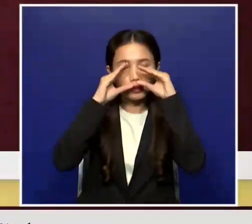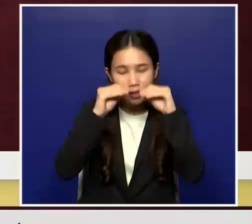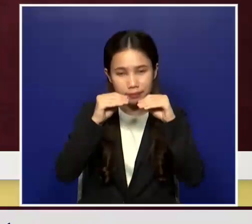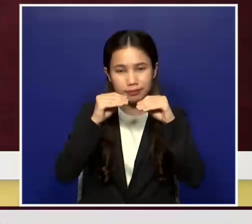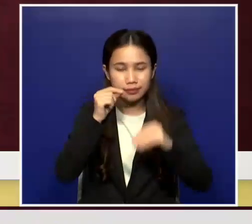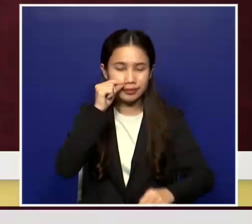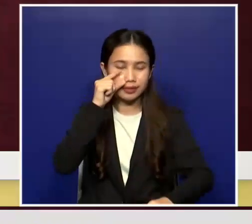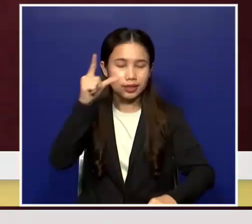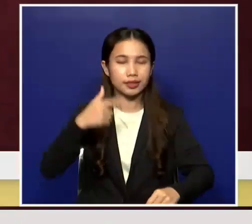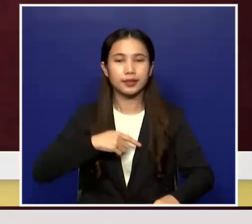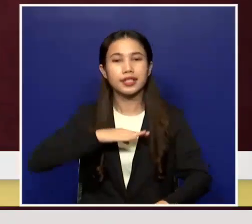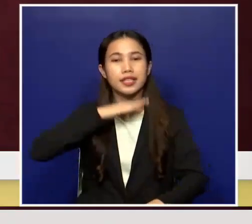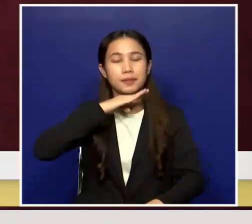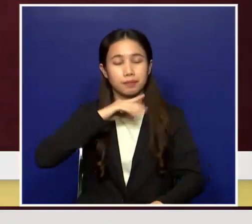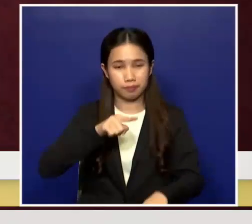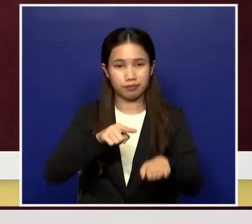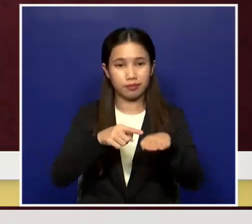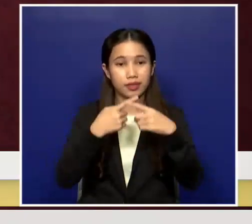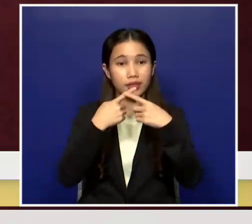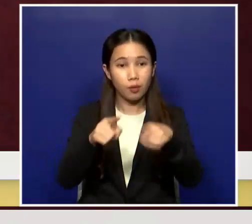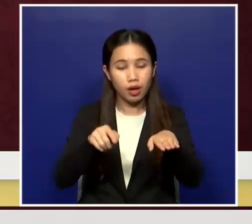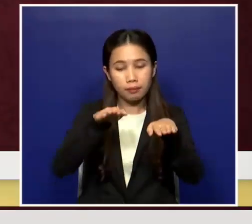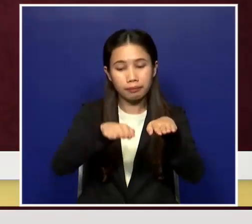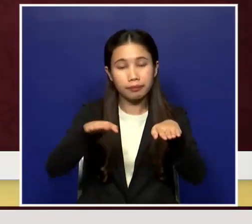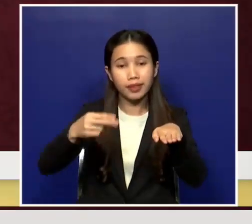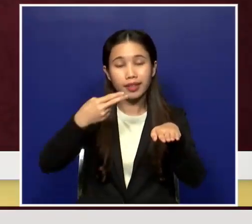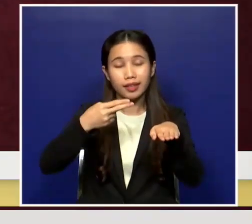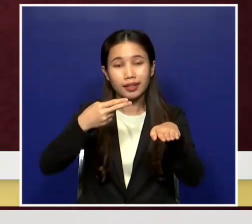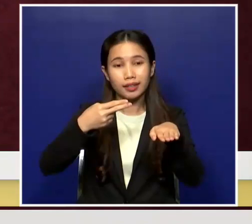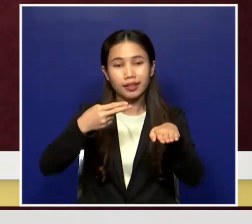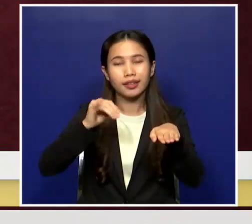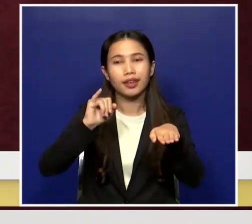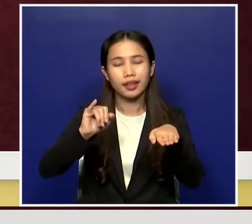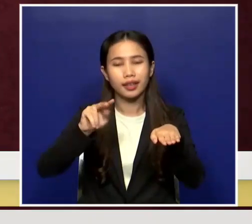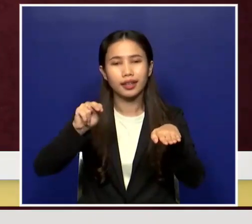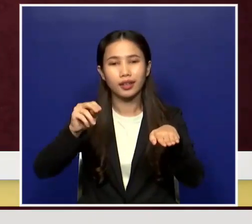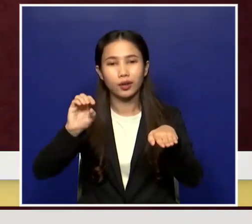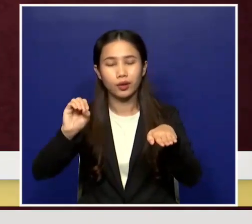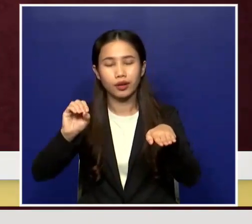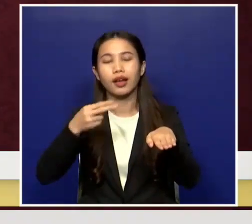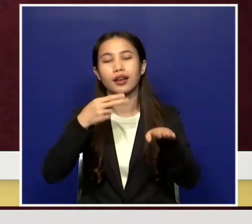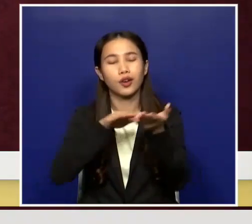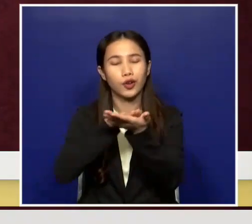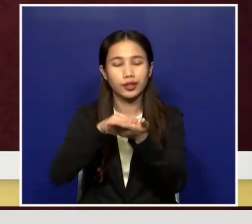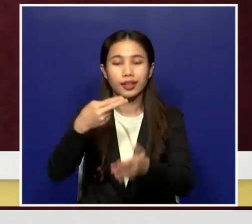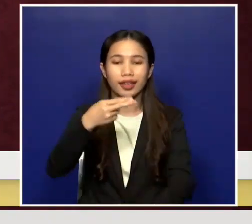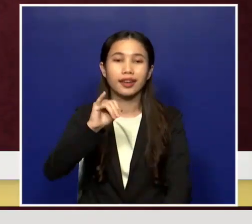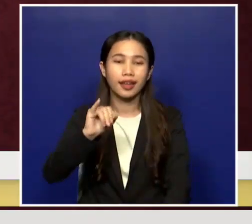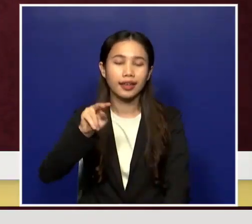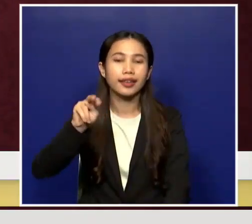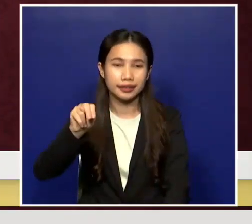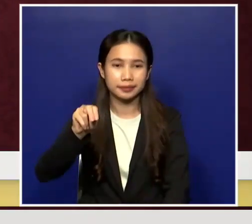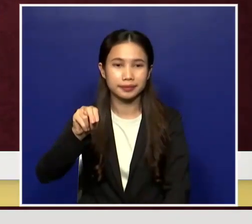ท้องยังอิ่มอยู่เลยแต่เป็นไงฮะเอาฮีโน่ไม่ใช่พูดผิดไปเอา HI HIN